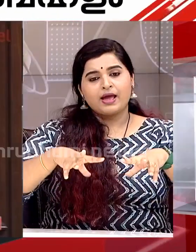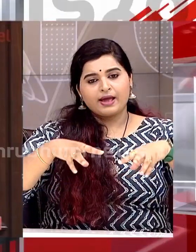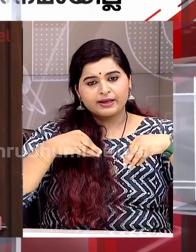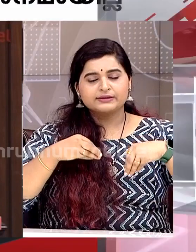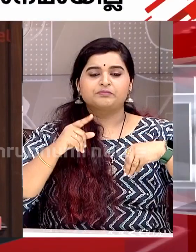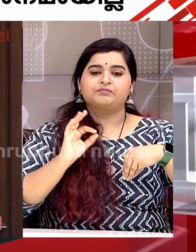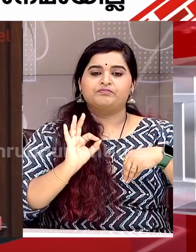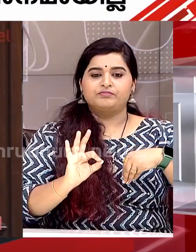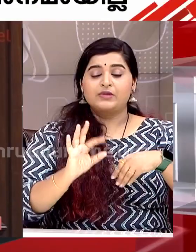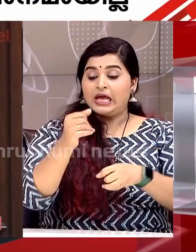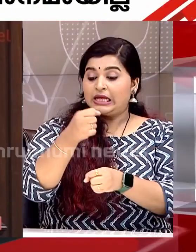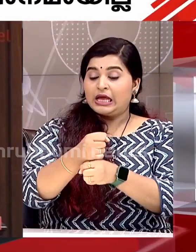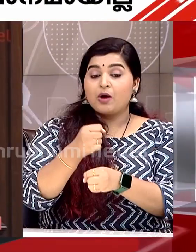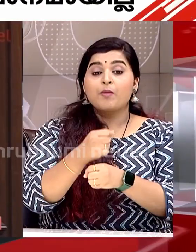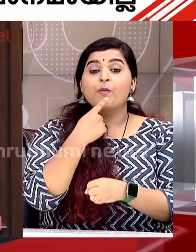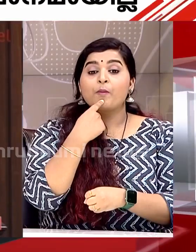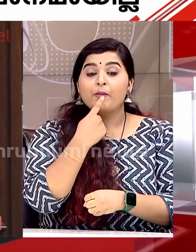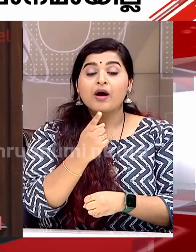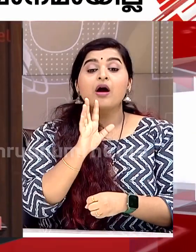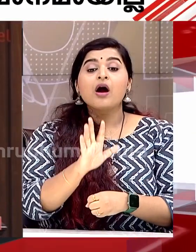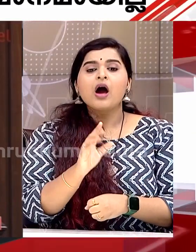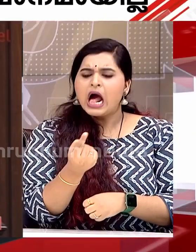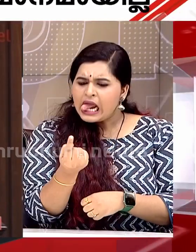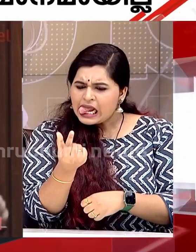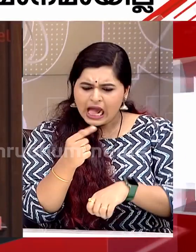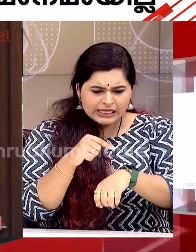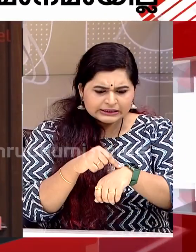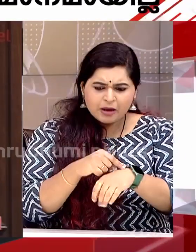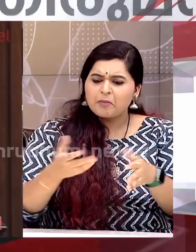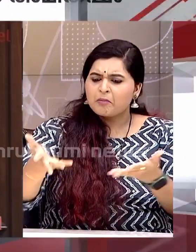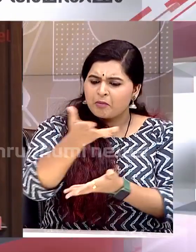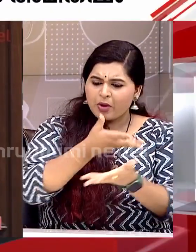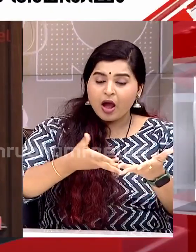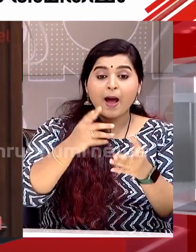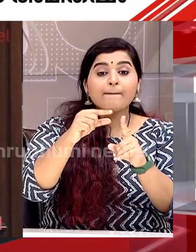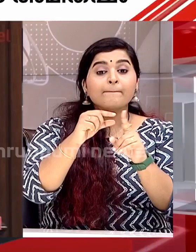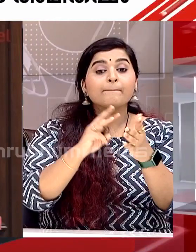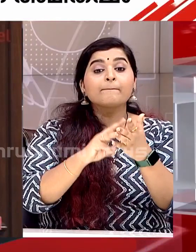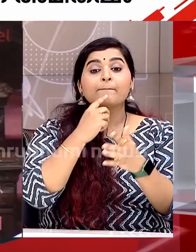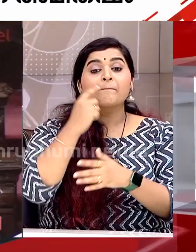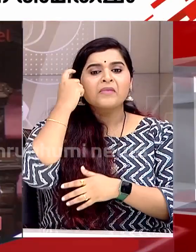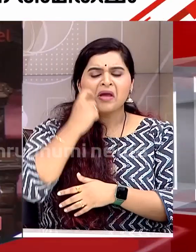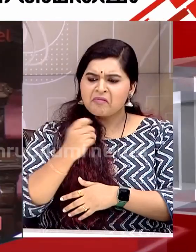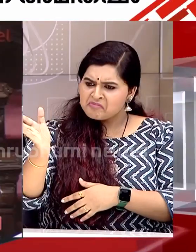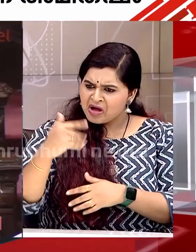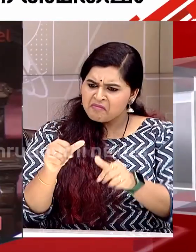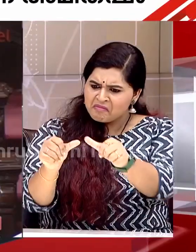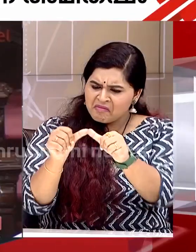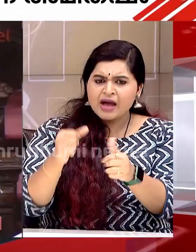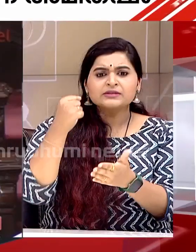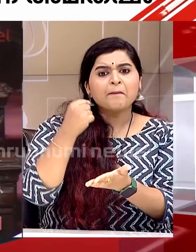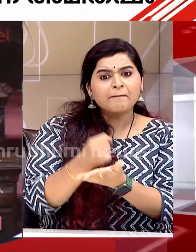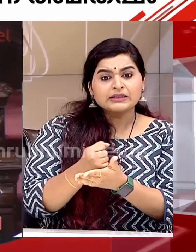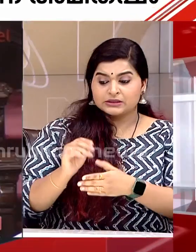സർക്കാർ അറിയിച്ചിട്ടുണ്ട്. അതായത് ഒരു ഹ്രസ്വസമയ ചർച്ചയാണെങ്കിലും പ്രധാനമന്ത്രി വരികയും ഇക്കാര്യത്തിൽ മറുപടി നൽകുകയും വേണമെന്നുള്ളൊരു ആവശ്യം പ്രതിപക്ഷം